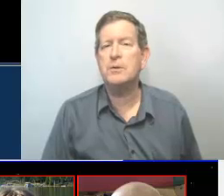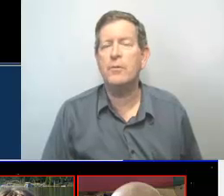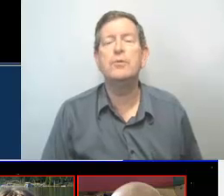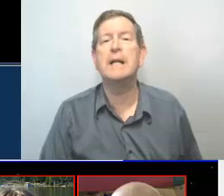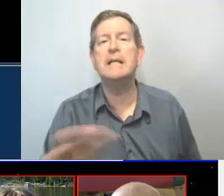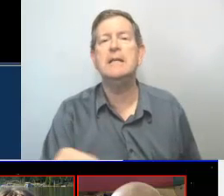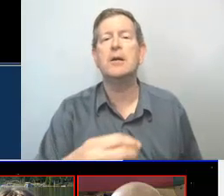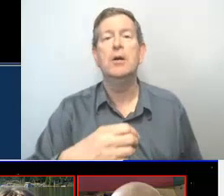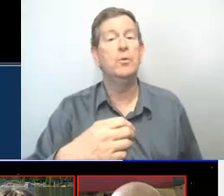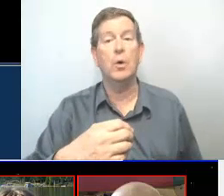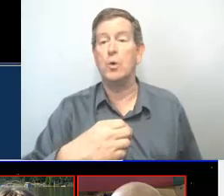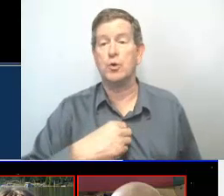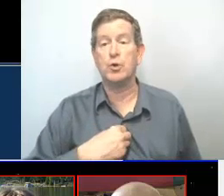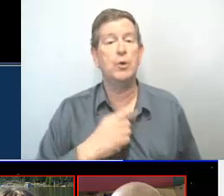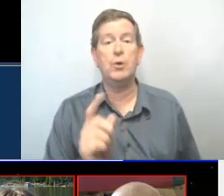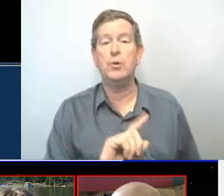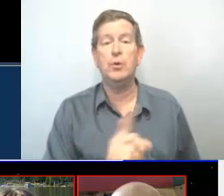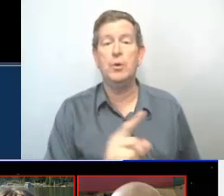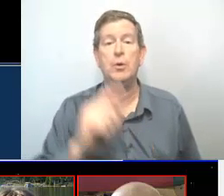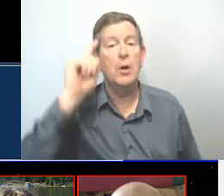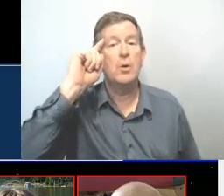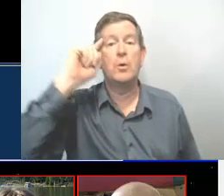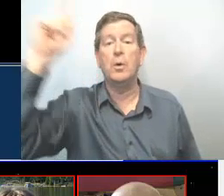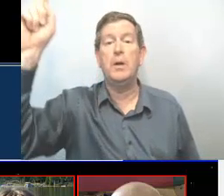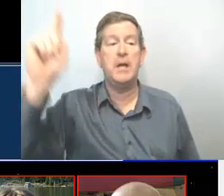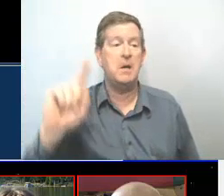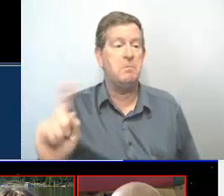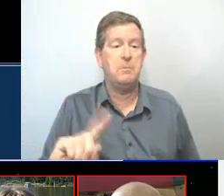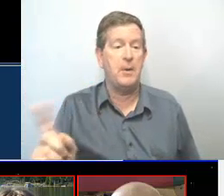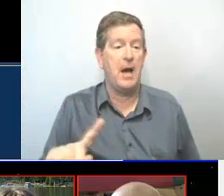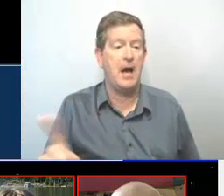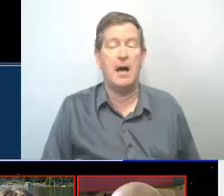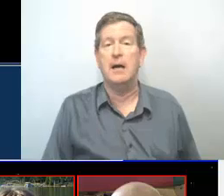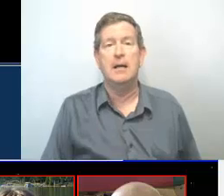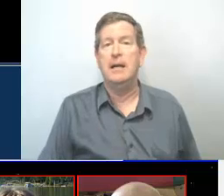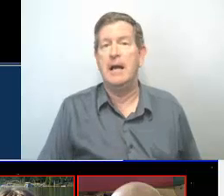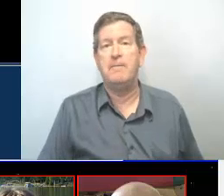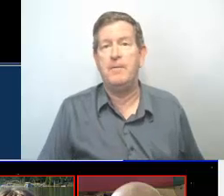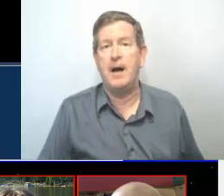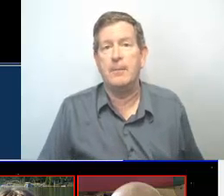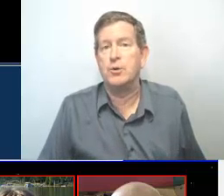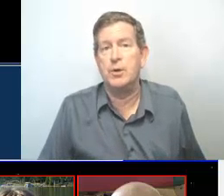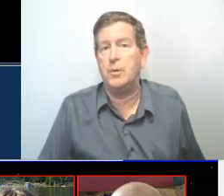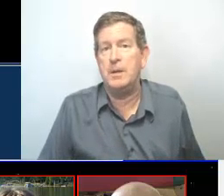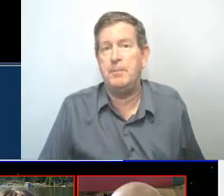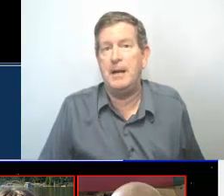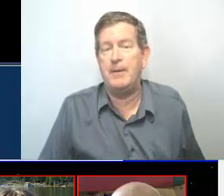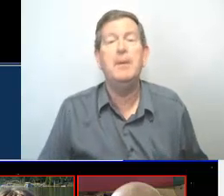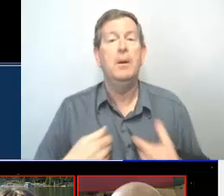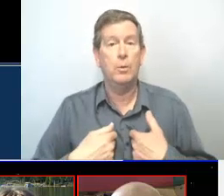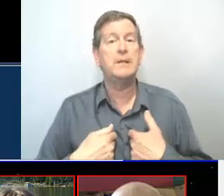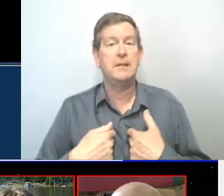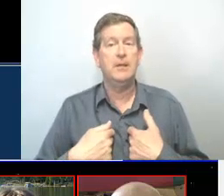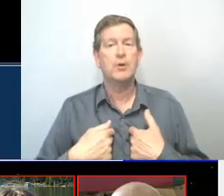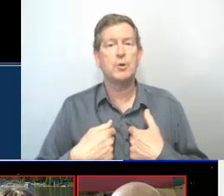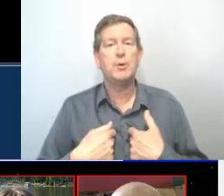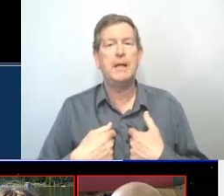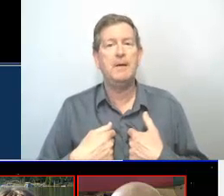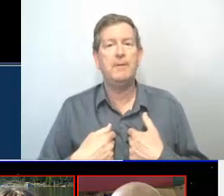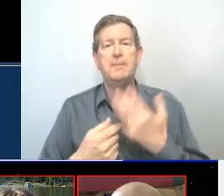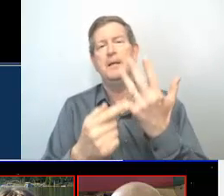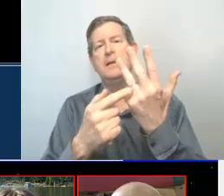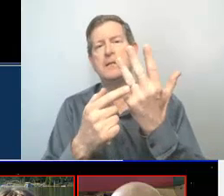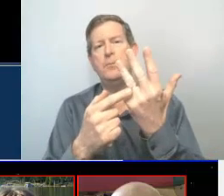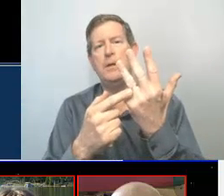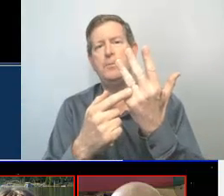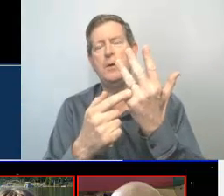Non, je pense que non. Vous allez dire, non, je ne connais pas la femme. Je ne connais pas la femme. Moi, si, je